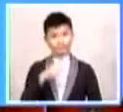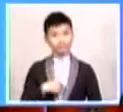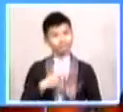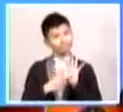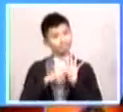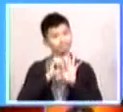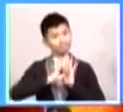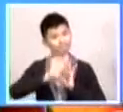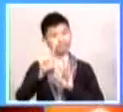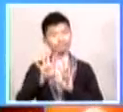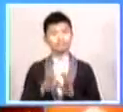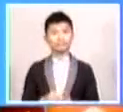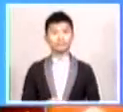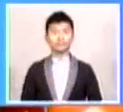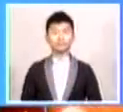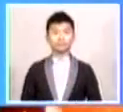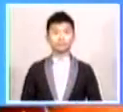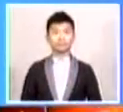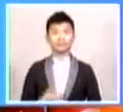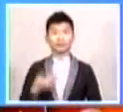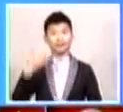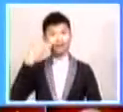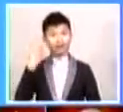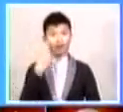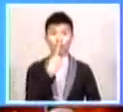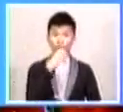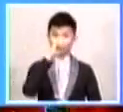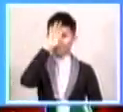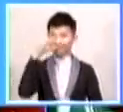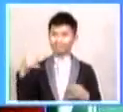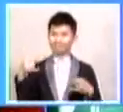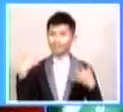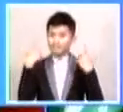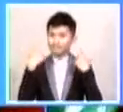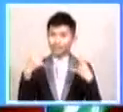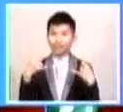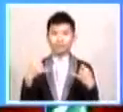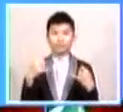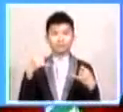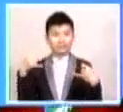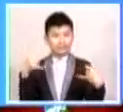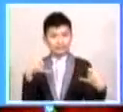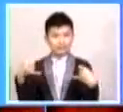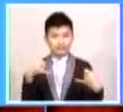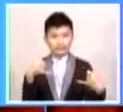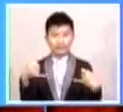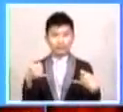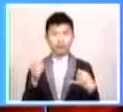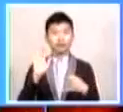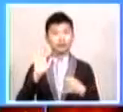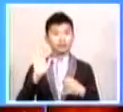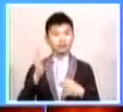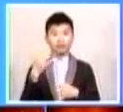告诉大家，即使在蓝绿之间原本以为只有对立的地方，台湾仍然